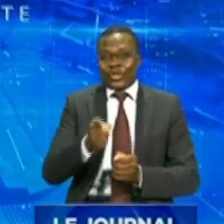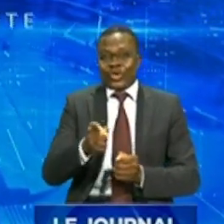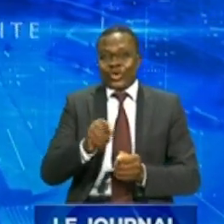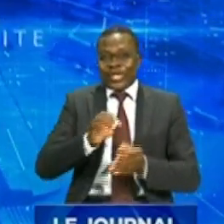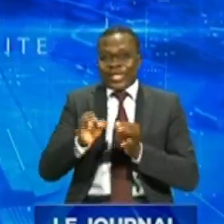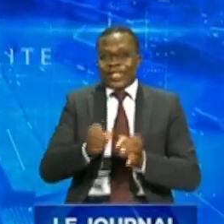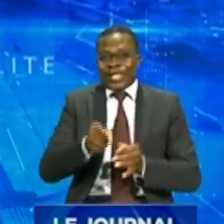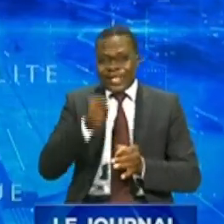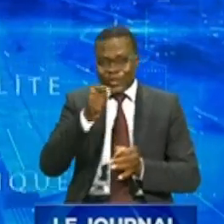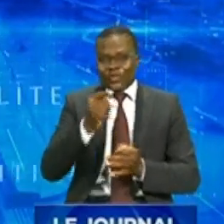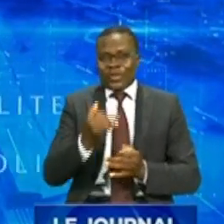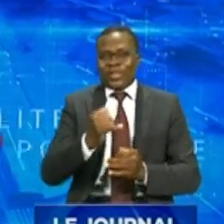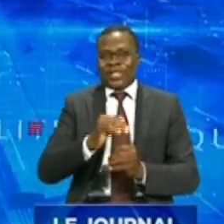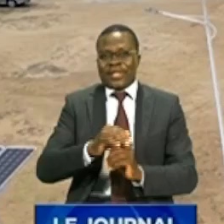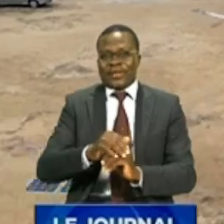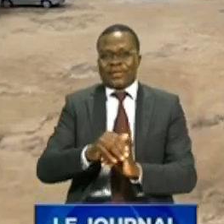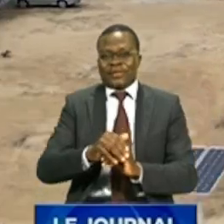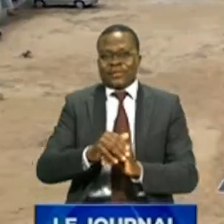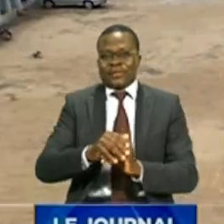avec Gloria Oni.